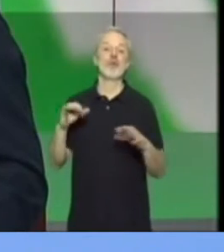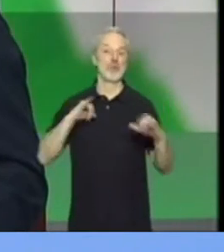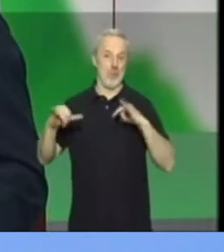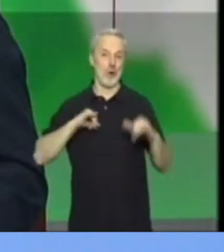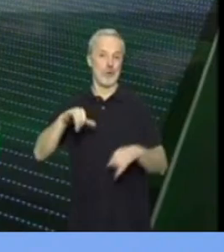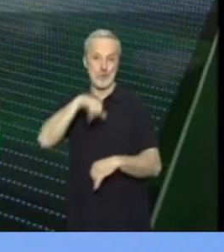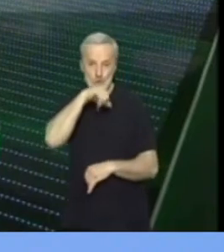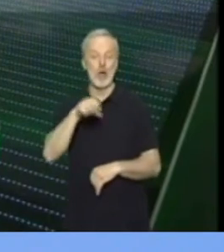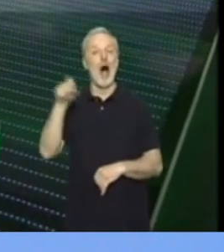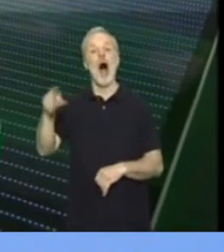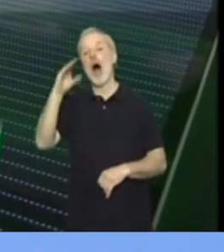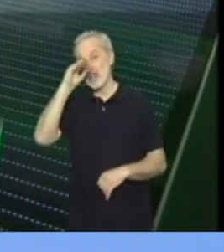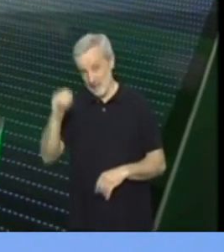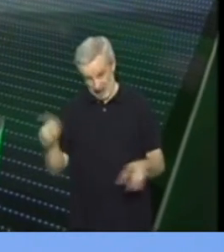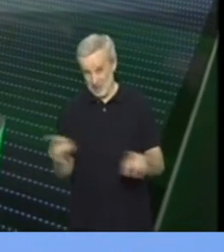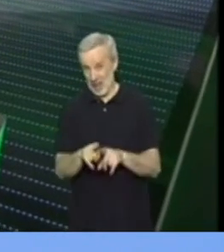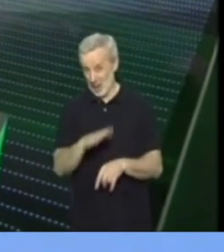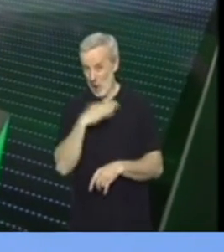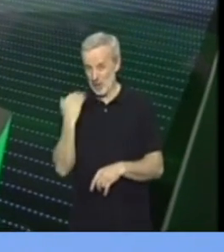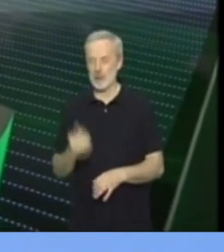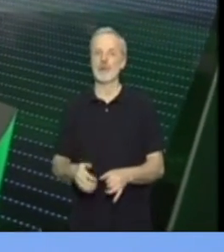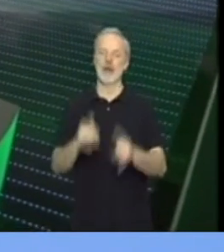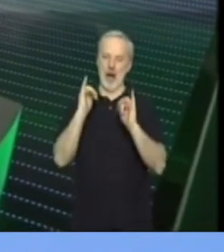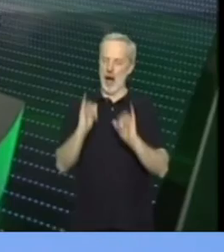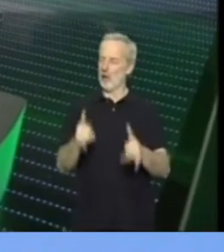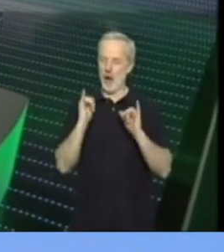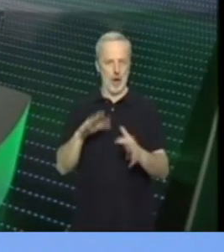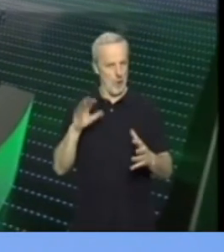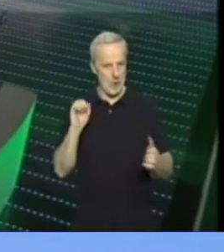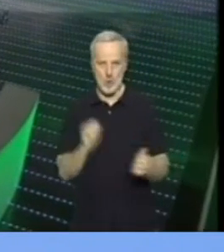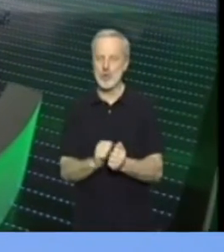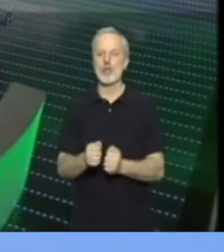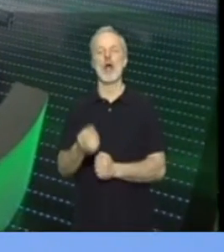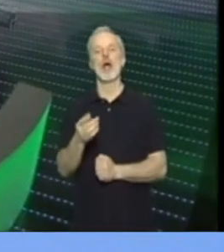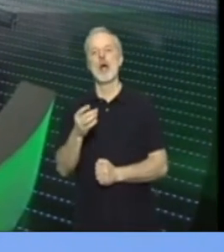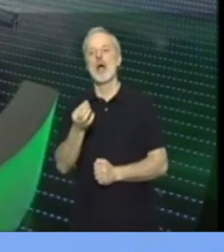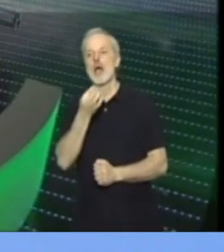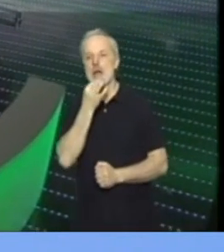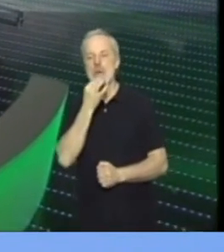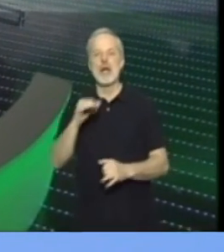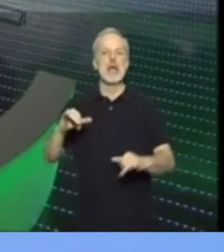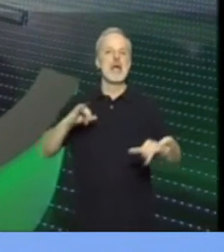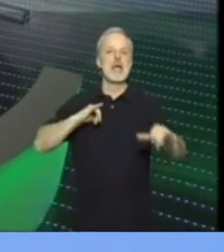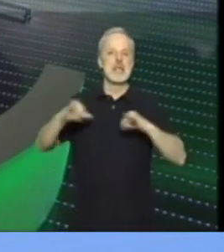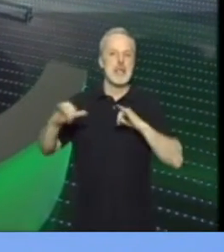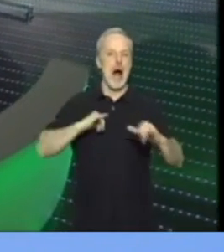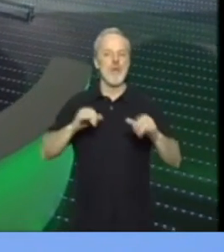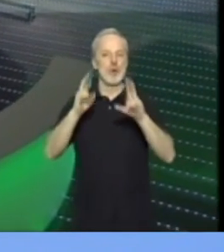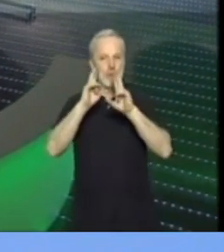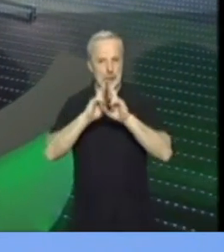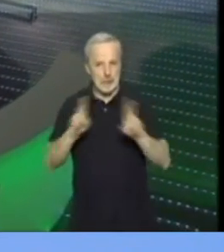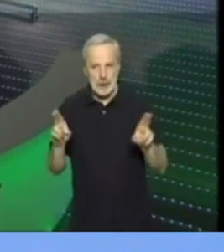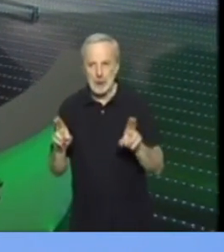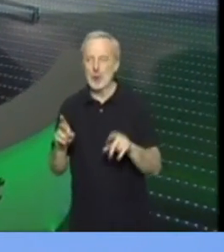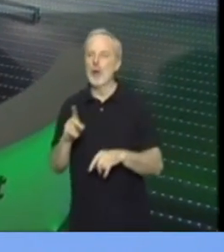podpoře? Určitě, nesporně. Když porovnáte konání závodu Míru nebo Czech Cycling Tour v srpnu